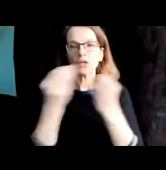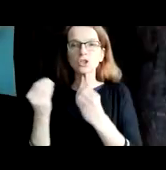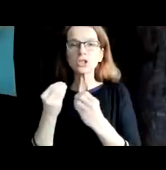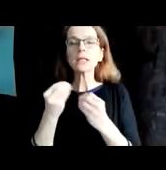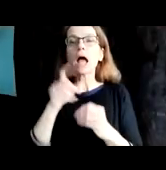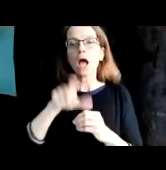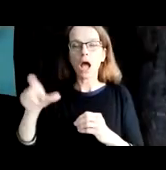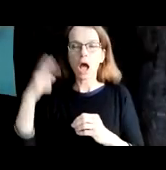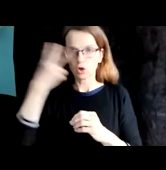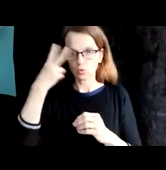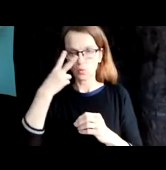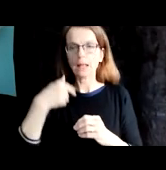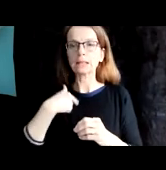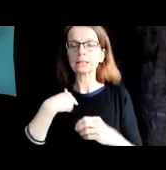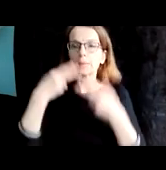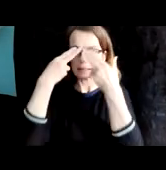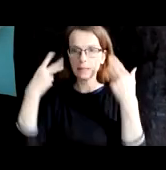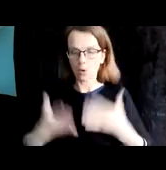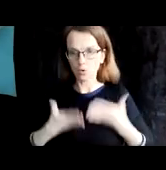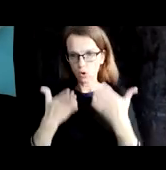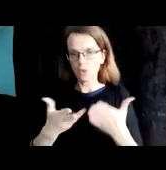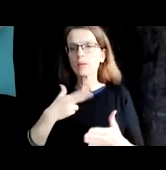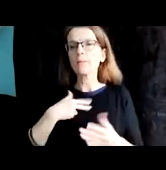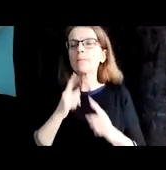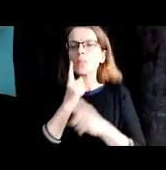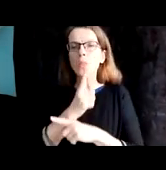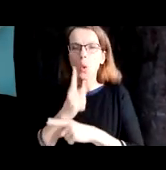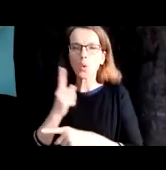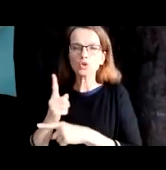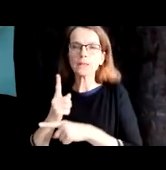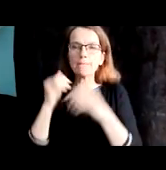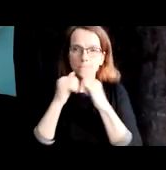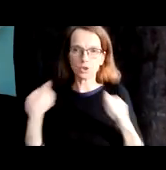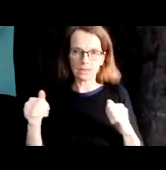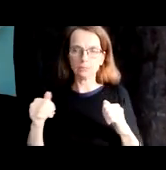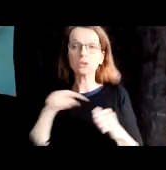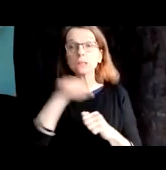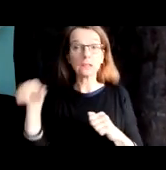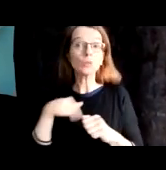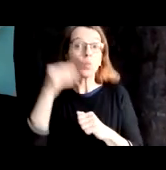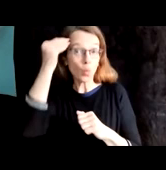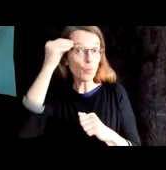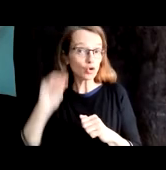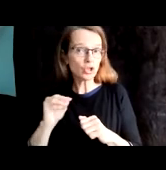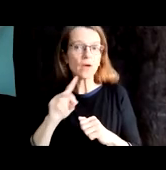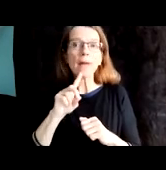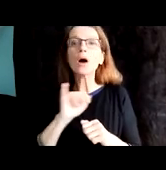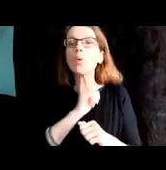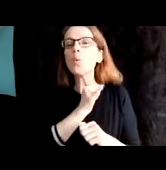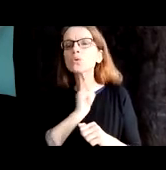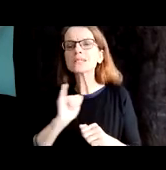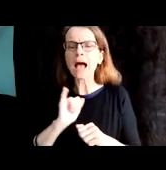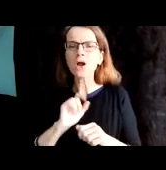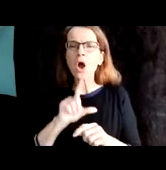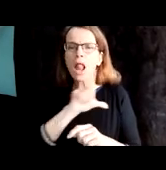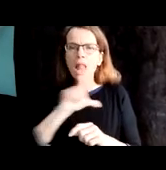tega, ker sem slepa od rojstva, nekatere posebnosti in jih upošteva. Vendar se v vsakem letniku najde kdo, ki